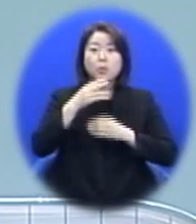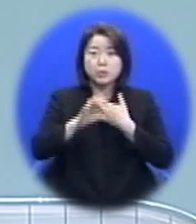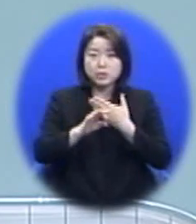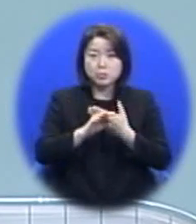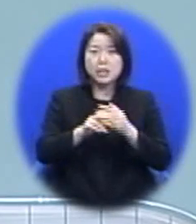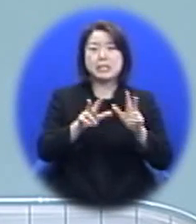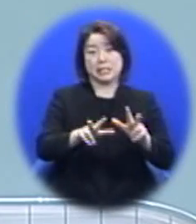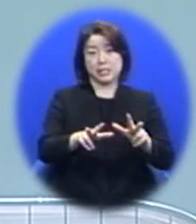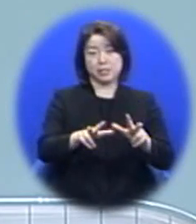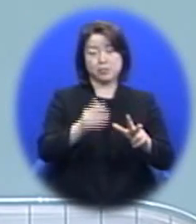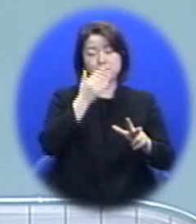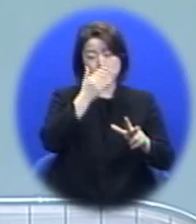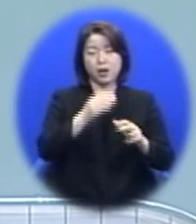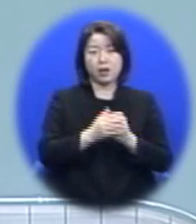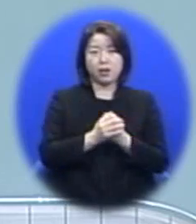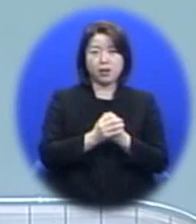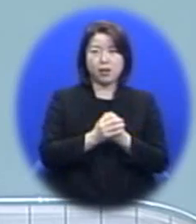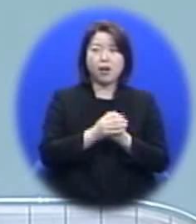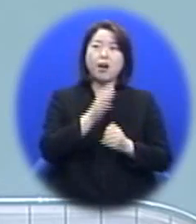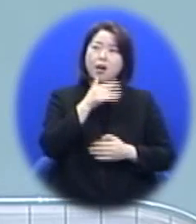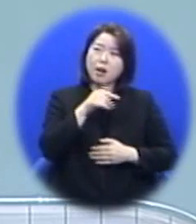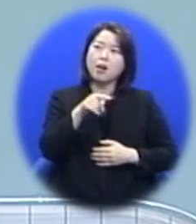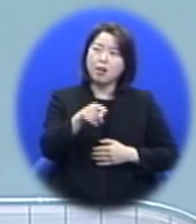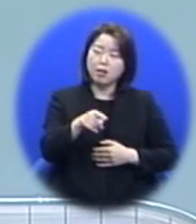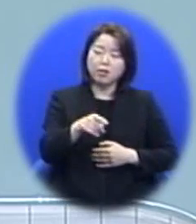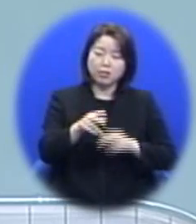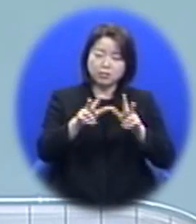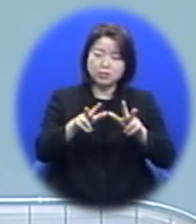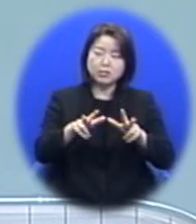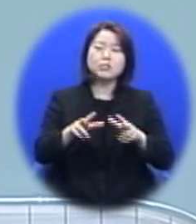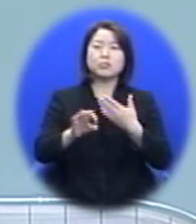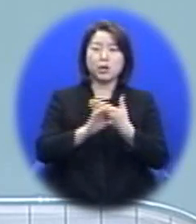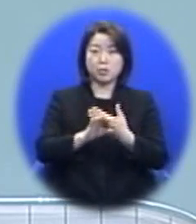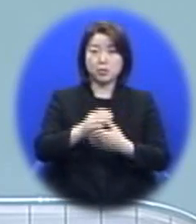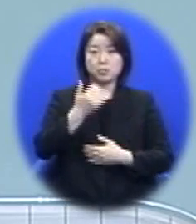이렇게 약속하라고 하셨으니 지금 하시면 되죠.